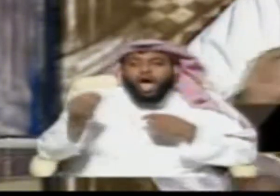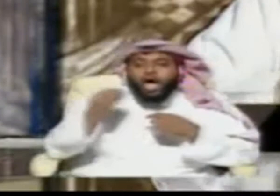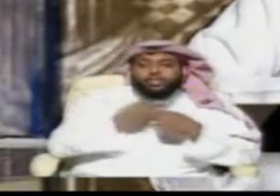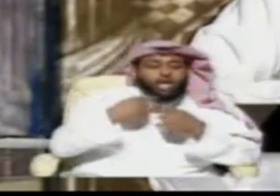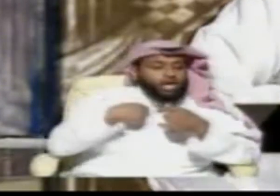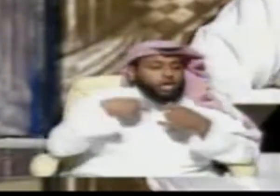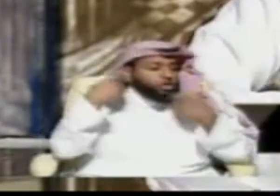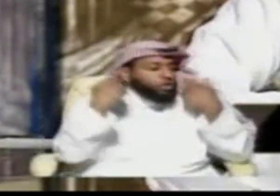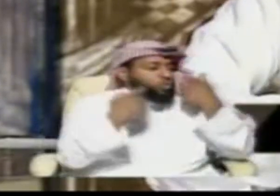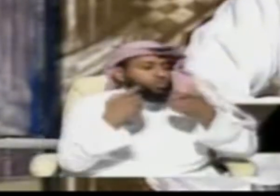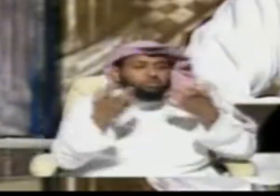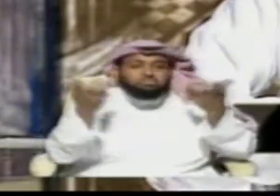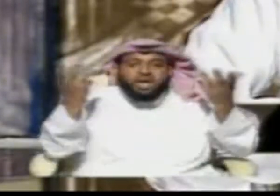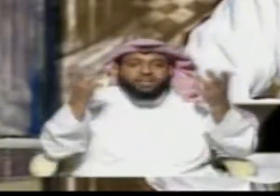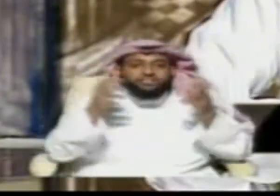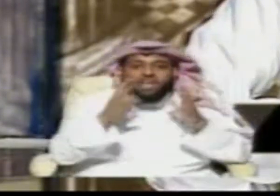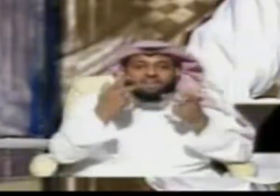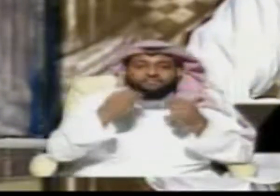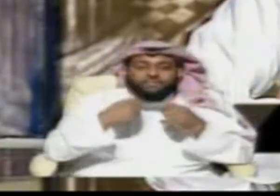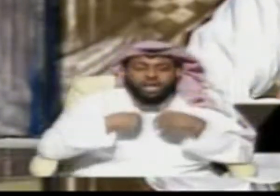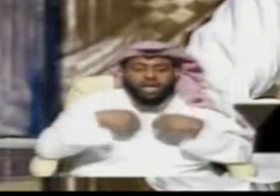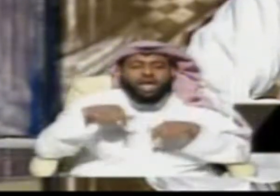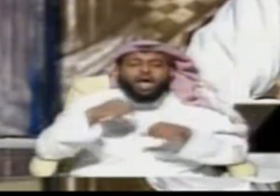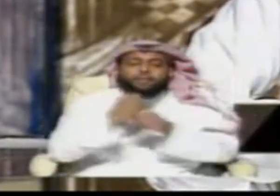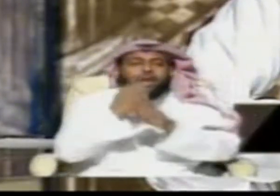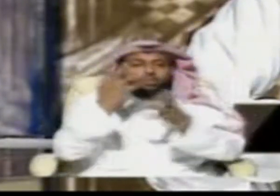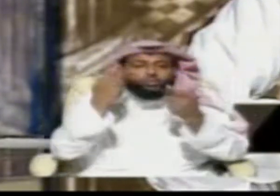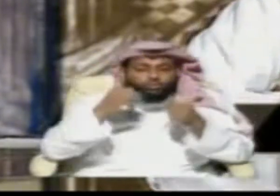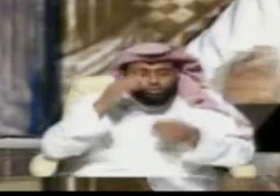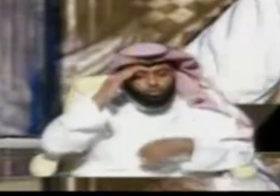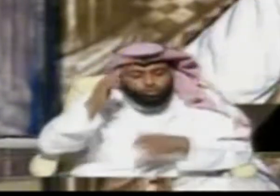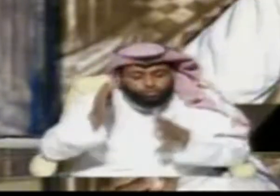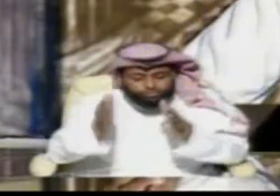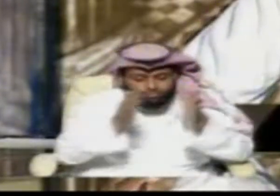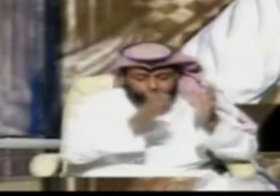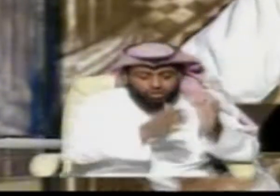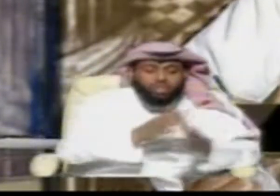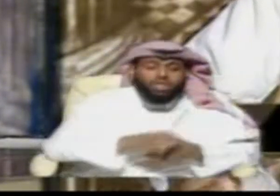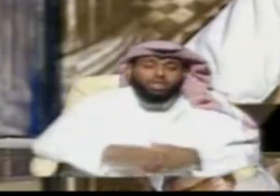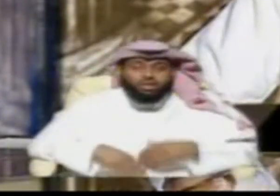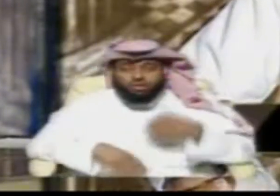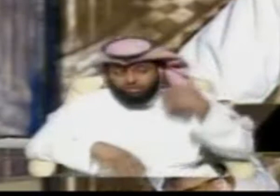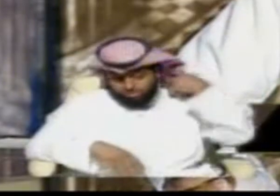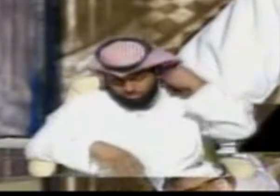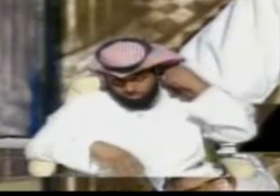طيب. وش أسوي يعني الحين؟ تسمع إجابة أخوي عبد الله، شكرا جزيلا لكم. عبد الله معي، تفضلي.